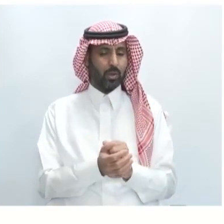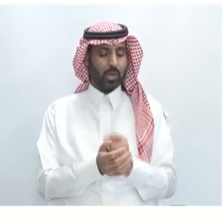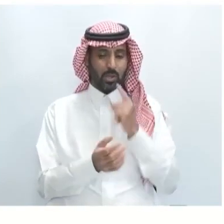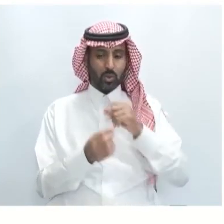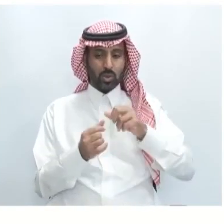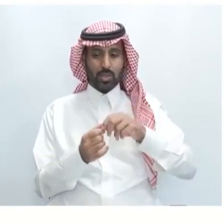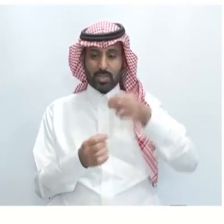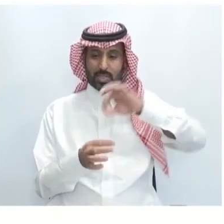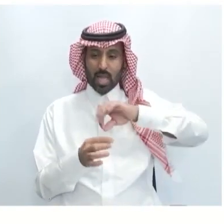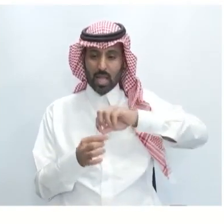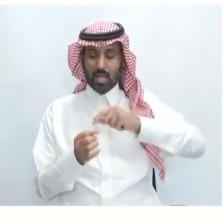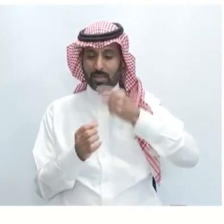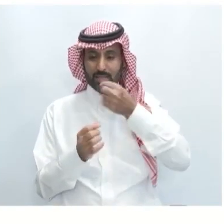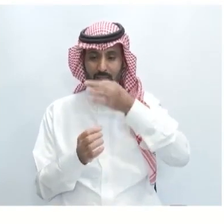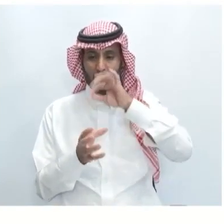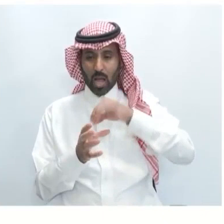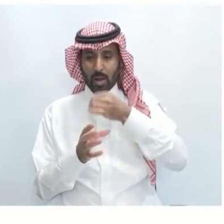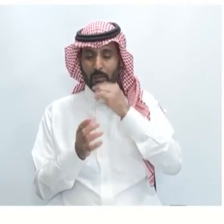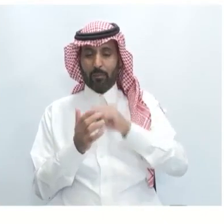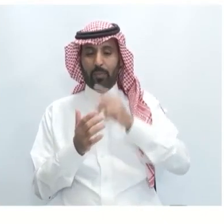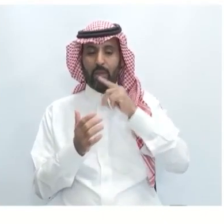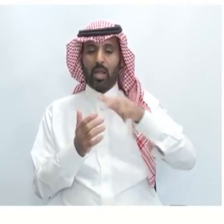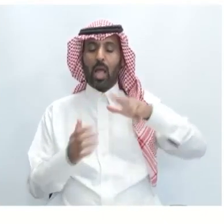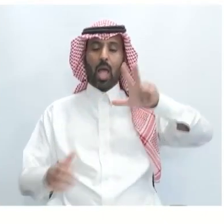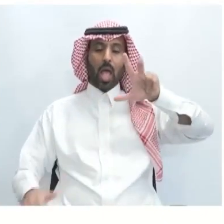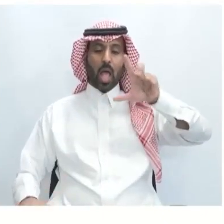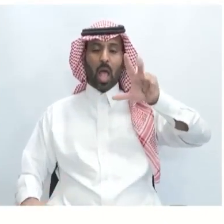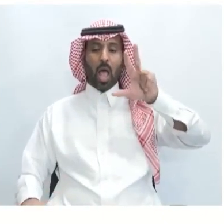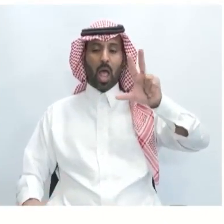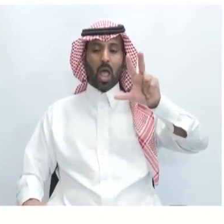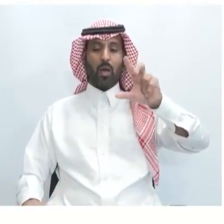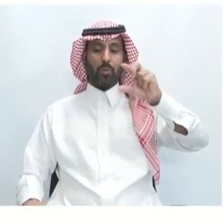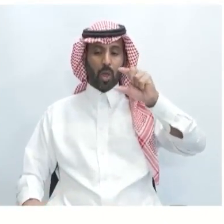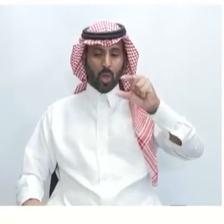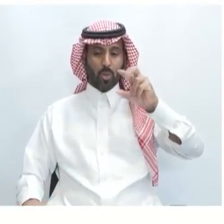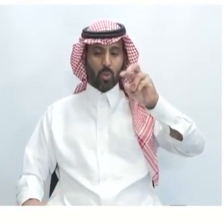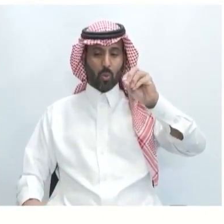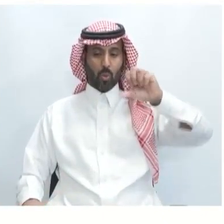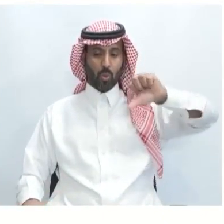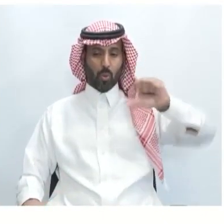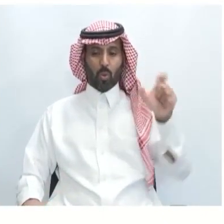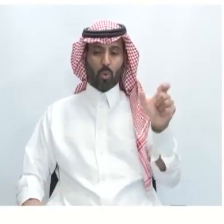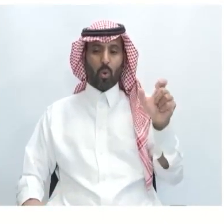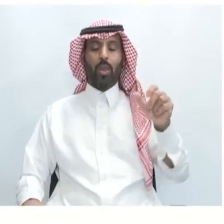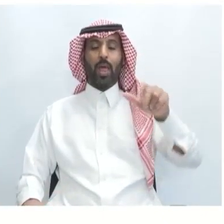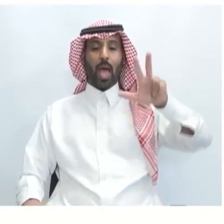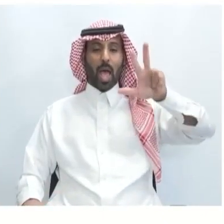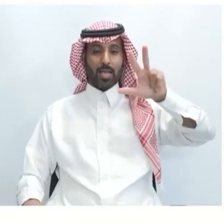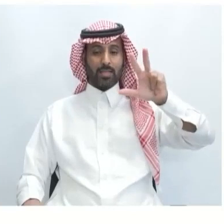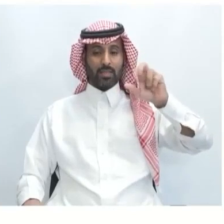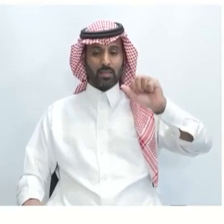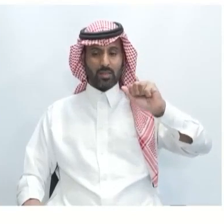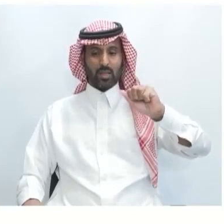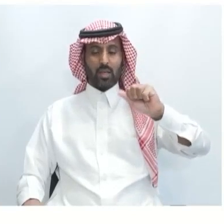زيت زيتون مكسرات زيت جوز الهند احسنتم اذا هذه عباره عن الانواع التي تعطينا مصدر